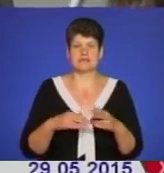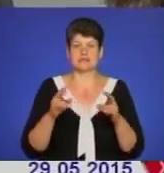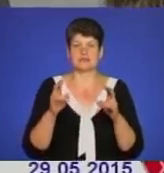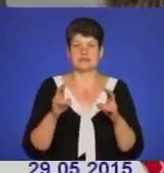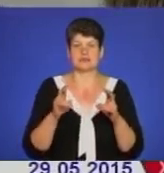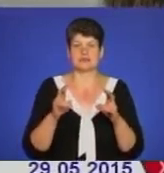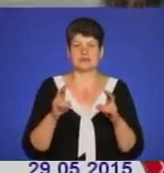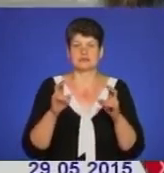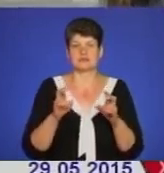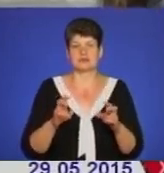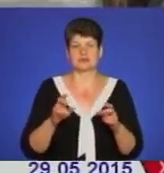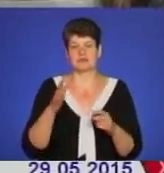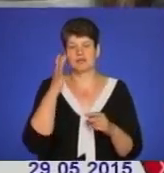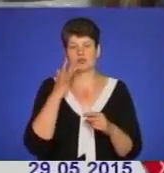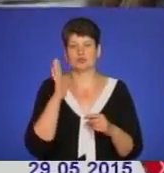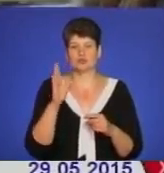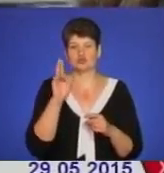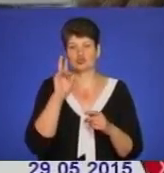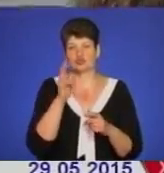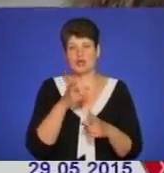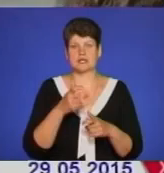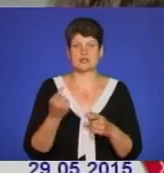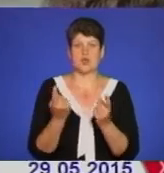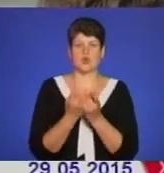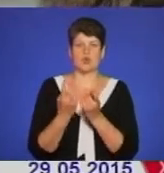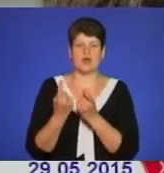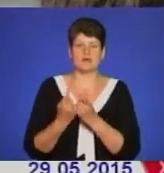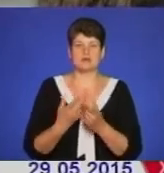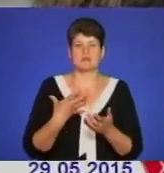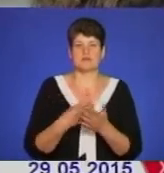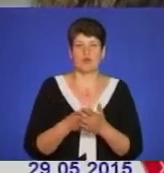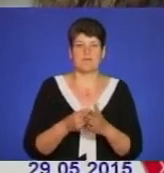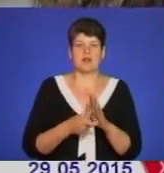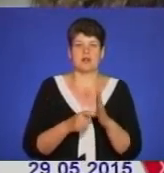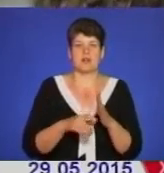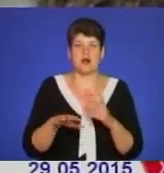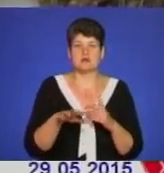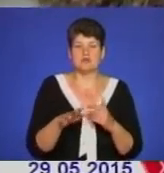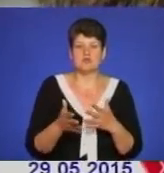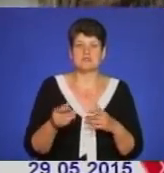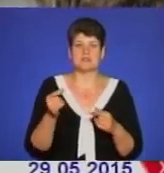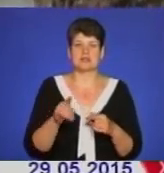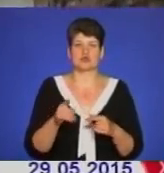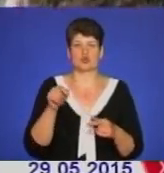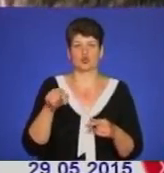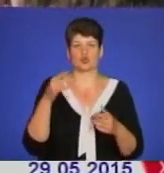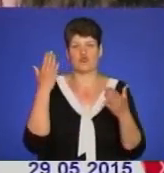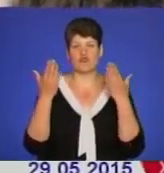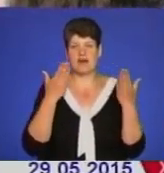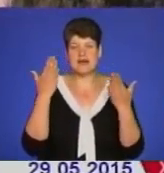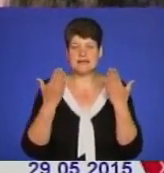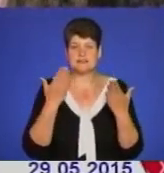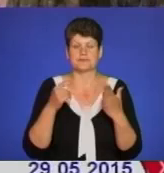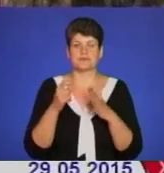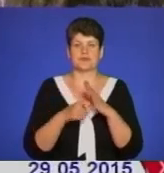буду скучати за однокласниками, за своїм класом, через те, що тут весело і